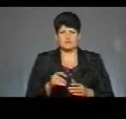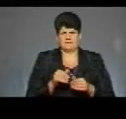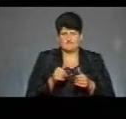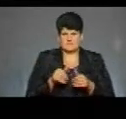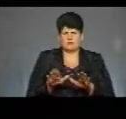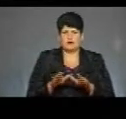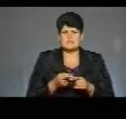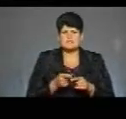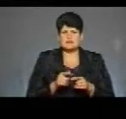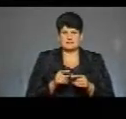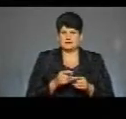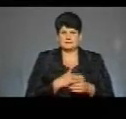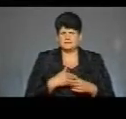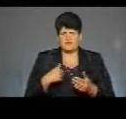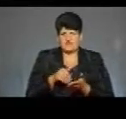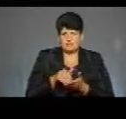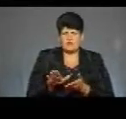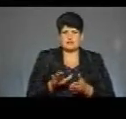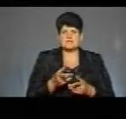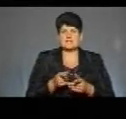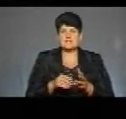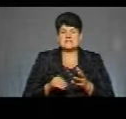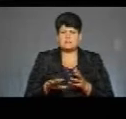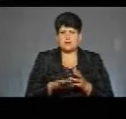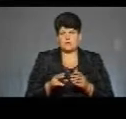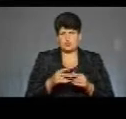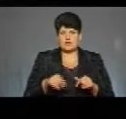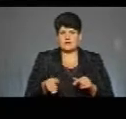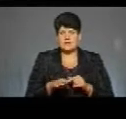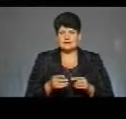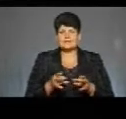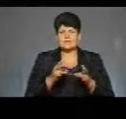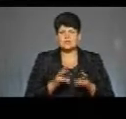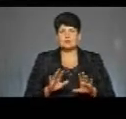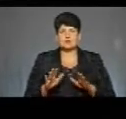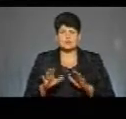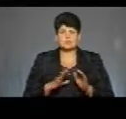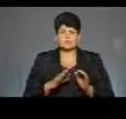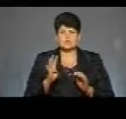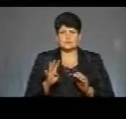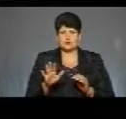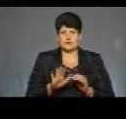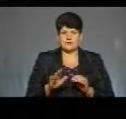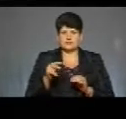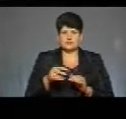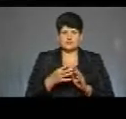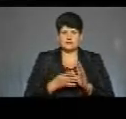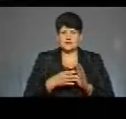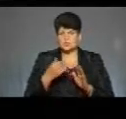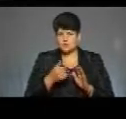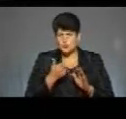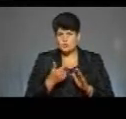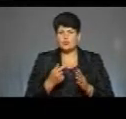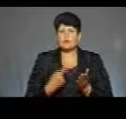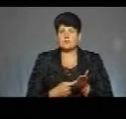від земельної ділянки площею близько 1295 гектарів. Трагічні події, які відбулись 4 вересня 2019 року,